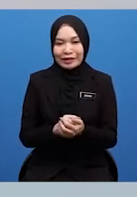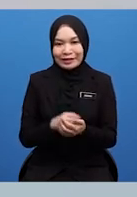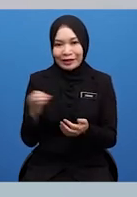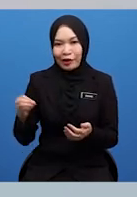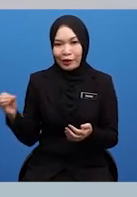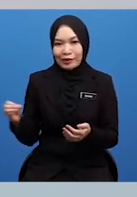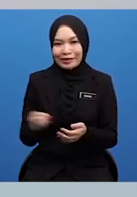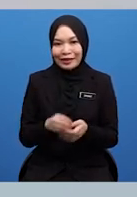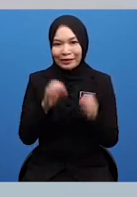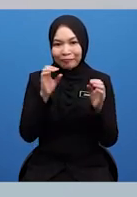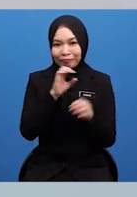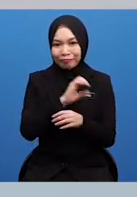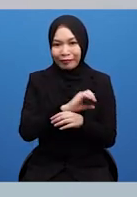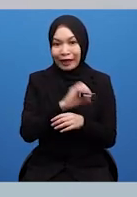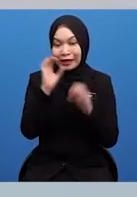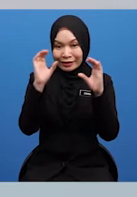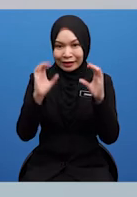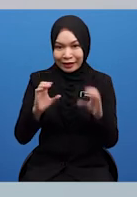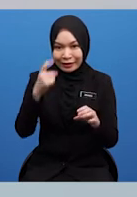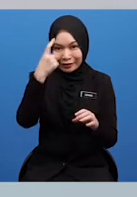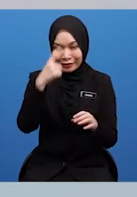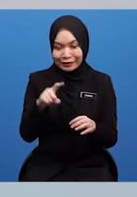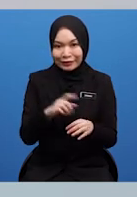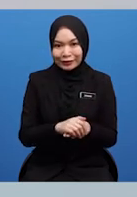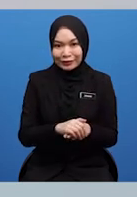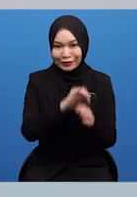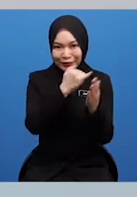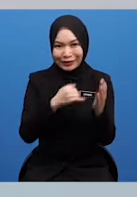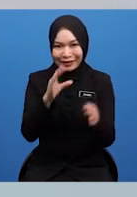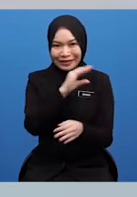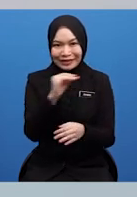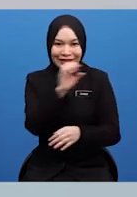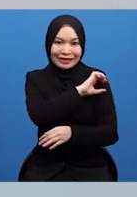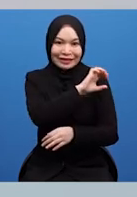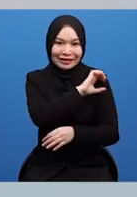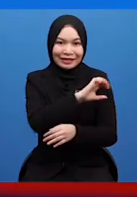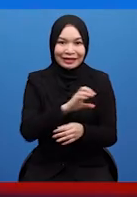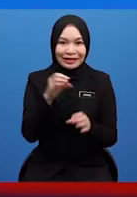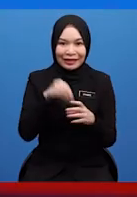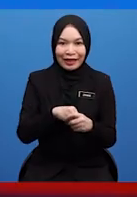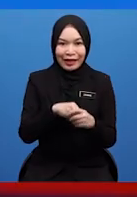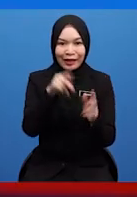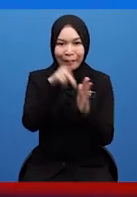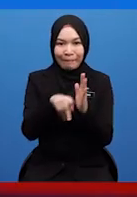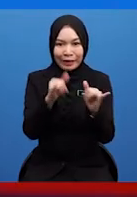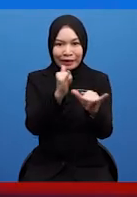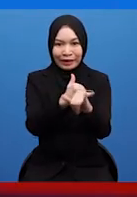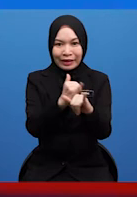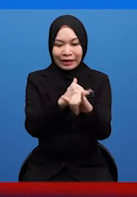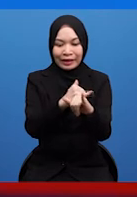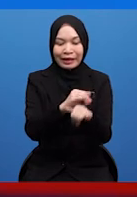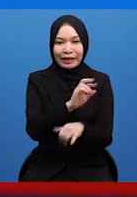perlu dititik beratkan dalam penghasilan sebuah lukisan pengkaryaan. Seperti pepatah